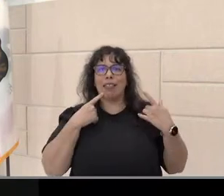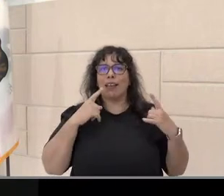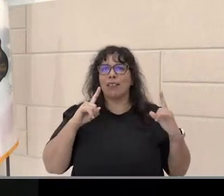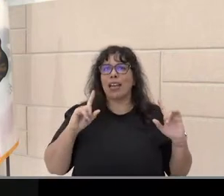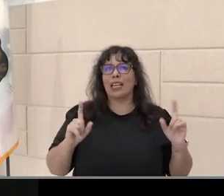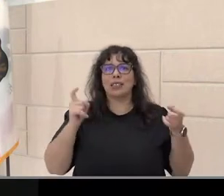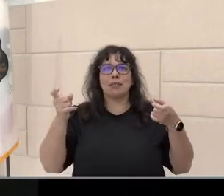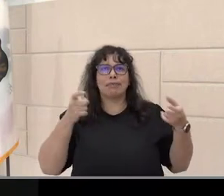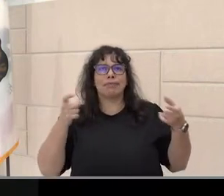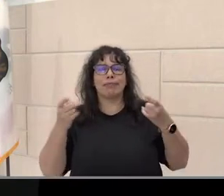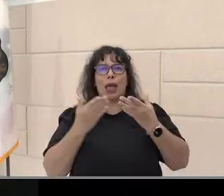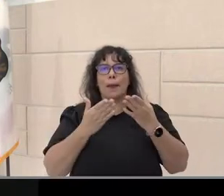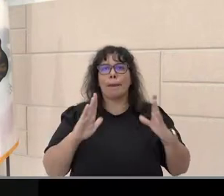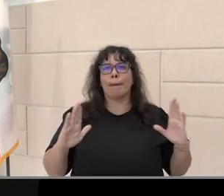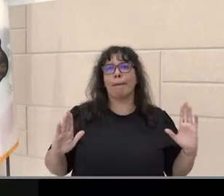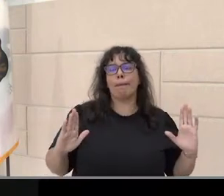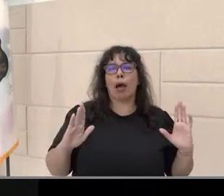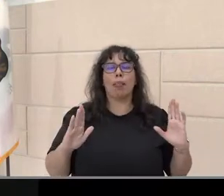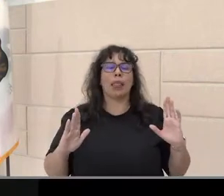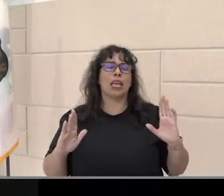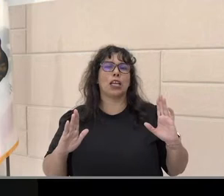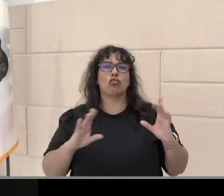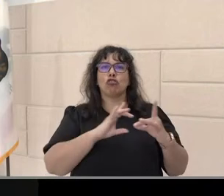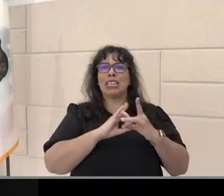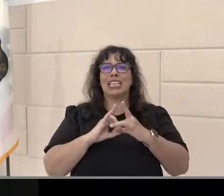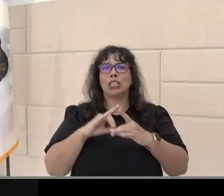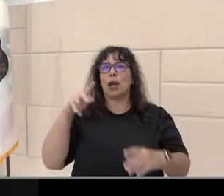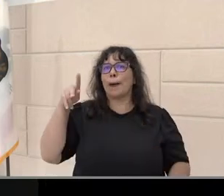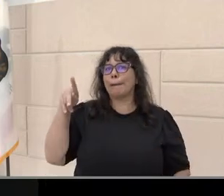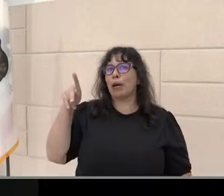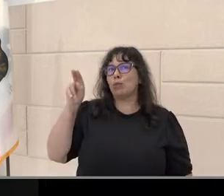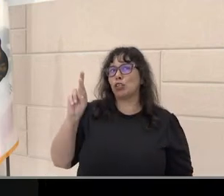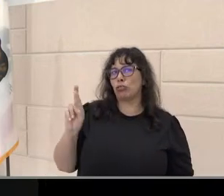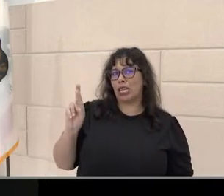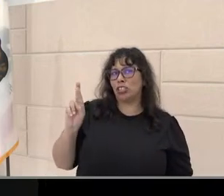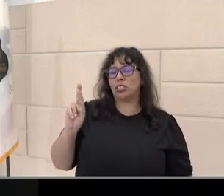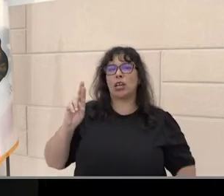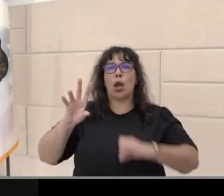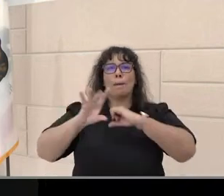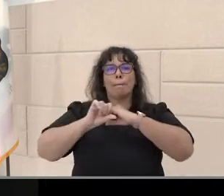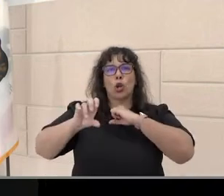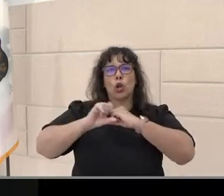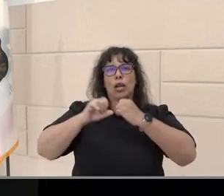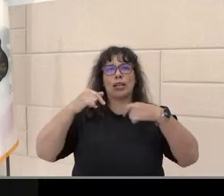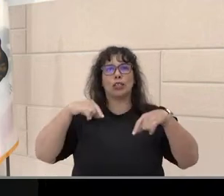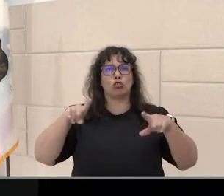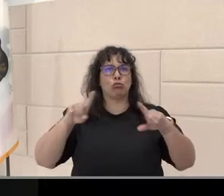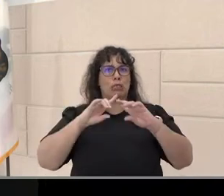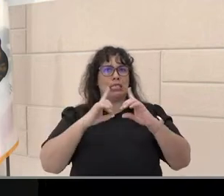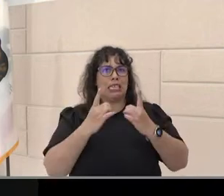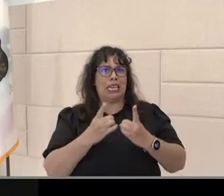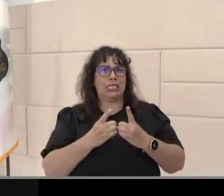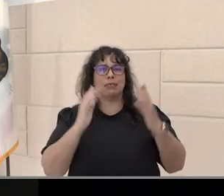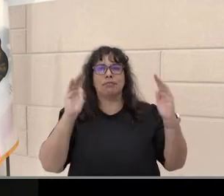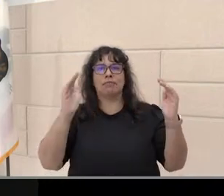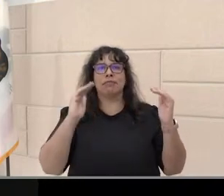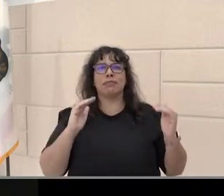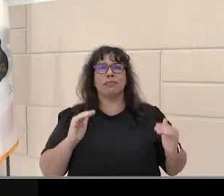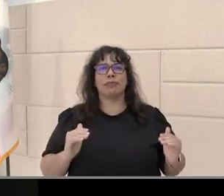លើគុណភាពនៃការផ្សព្វផ្សាយទីផ្សារយើងច